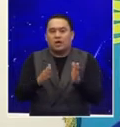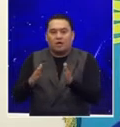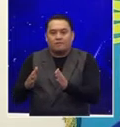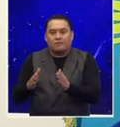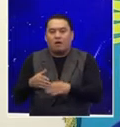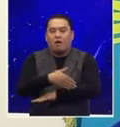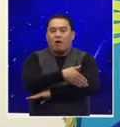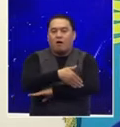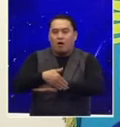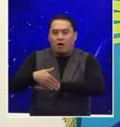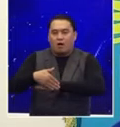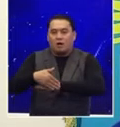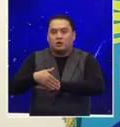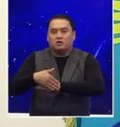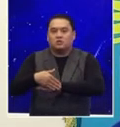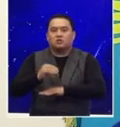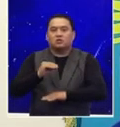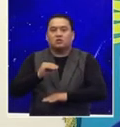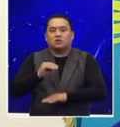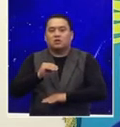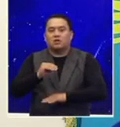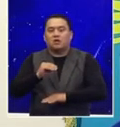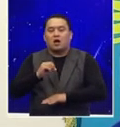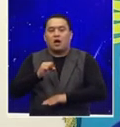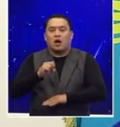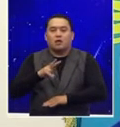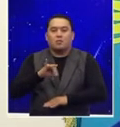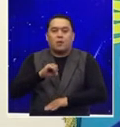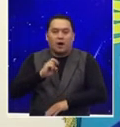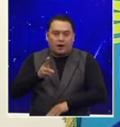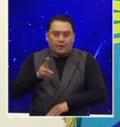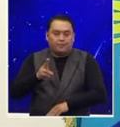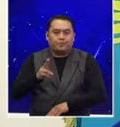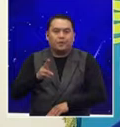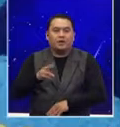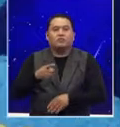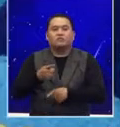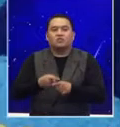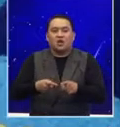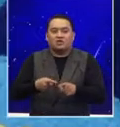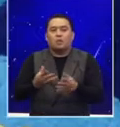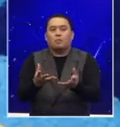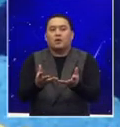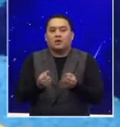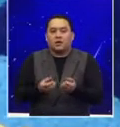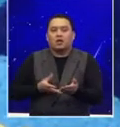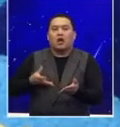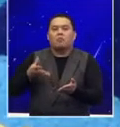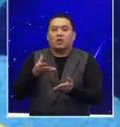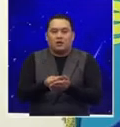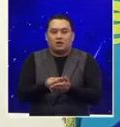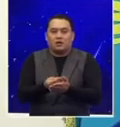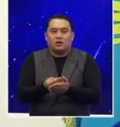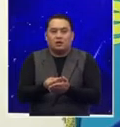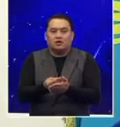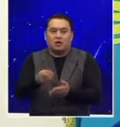в адрес Щитсузского производственного филиала «Казтрансгаз Аймак» в части принятия оплат.